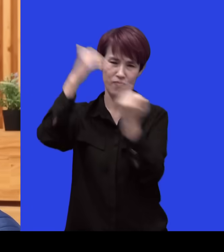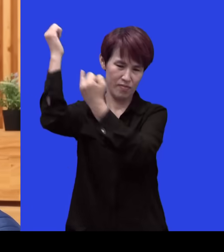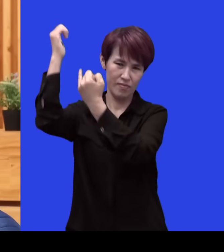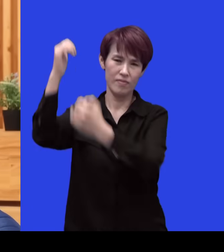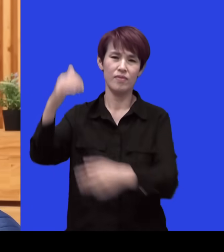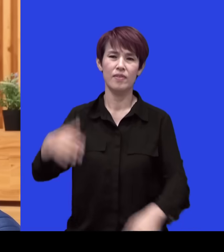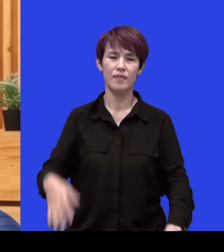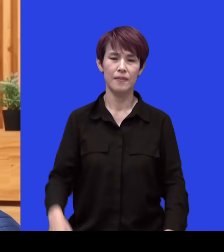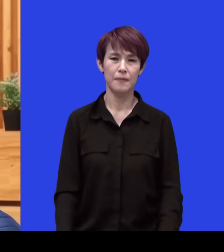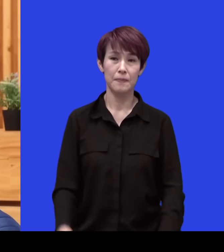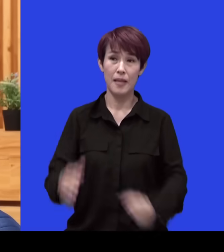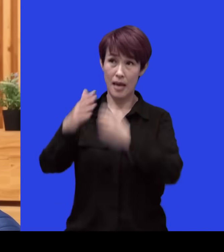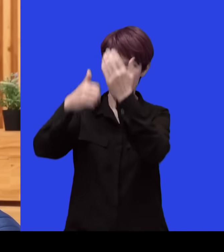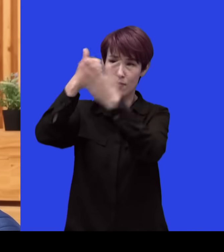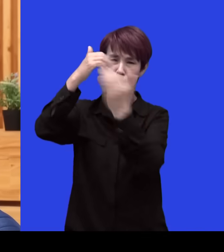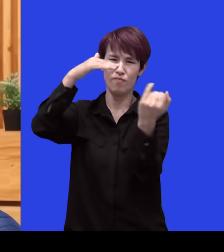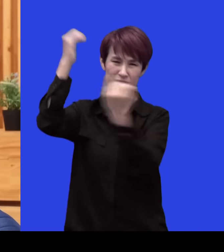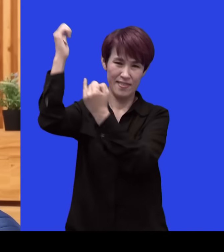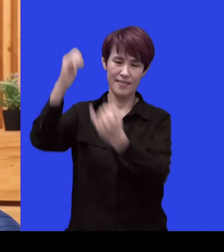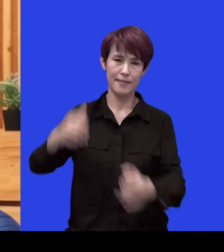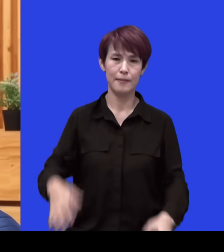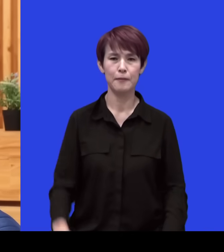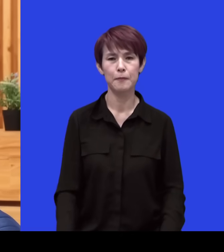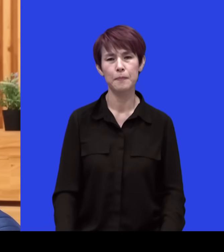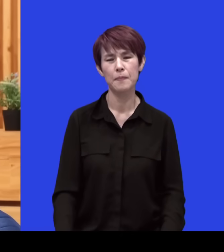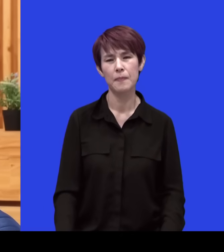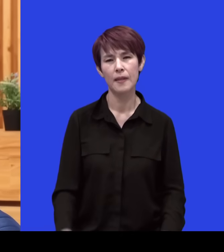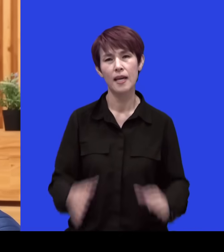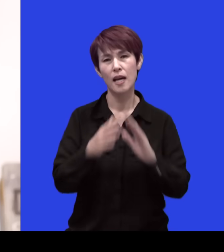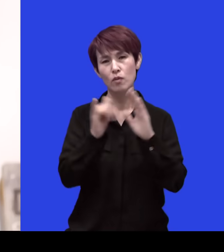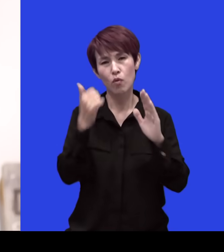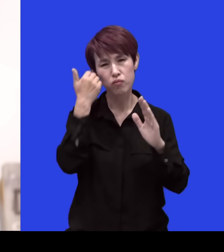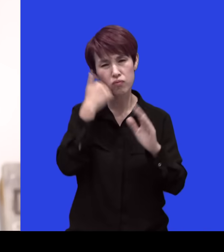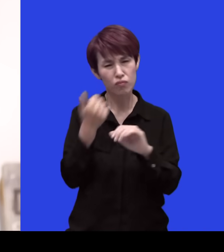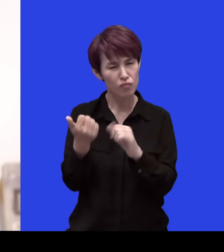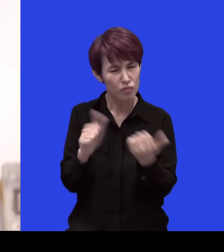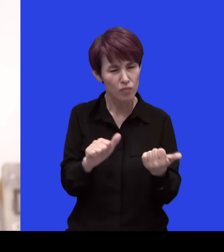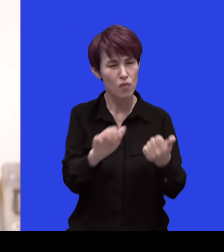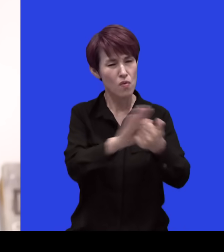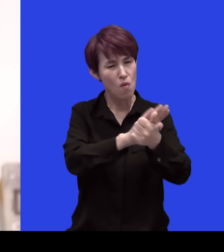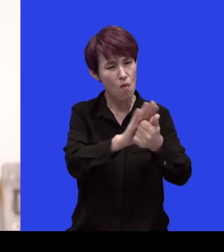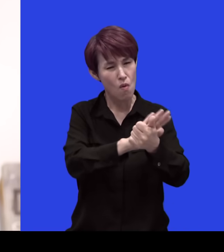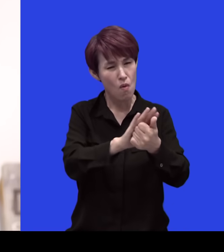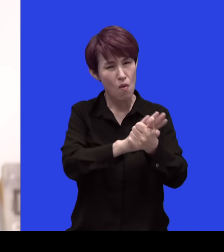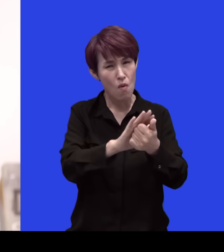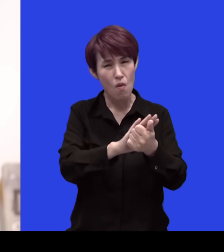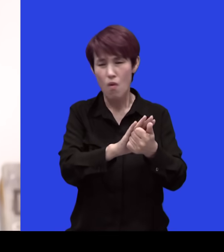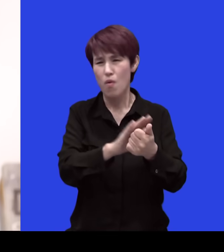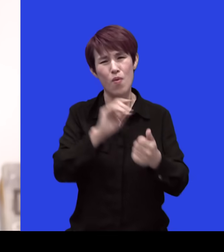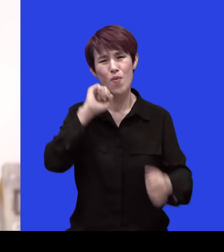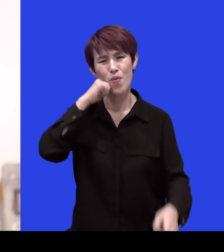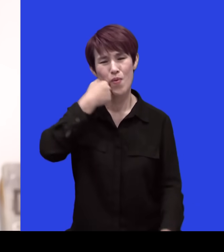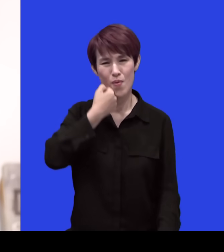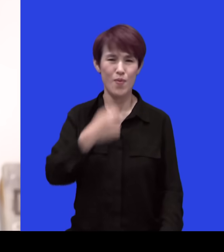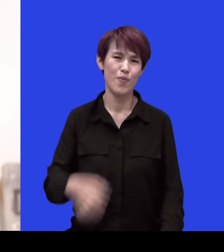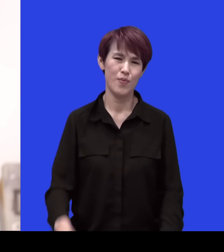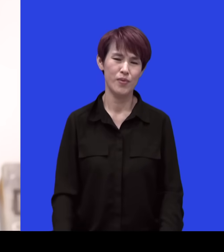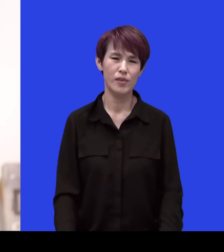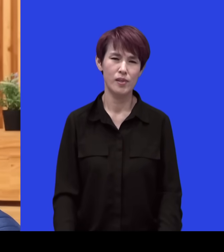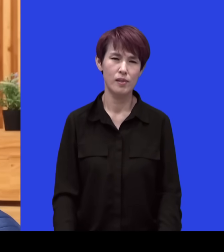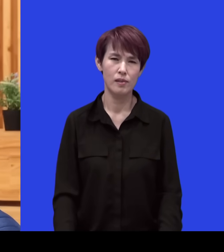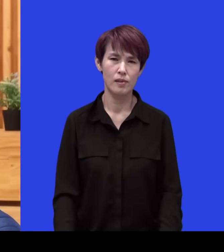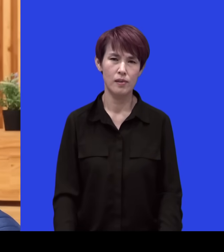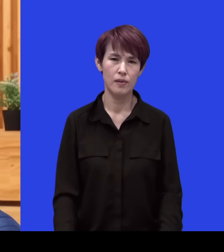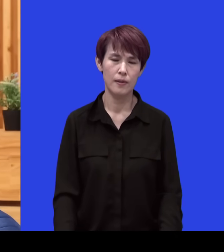이 가족을 잃거나 누구 사람을 잃게 되면 여러 가지 말로 그 사람을 위로하려고 위로가 하거든요. 안 돼요. 예, 그러니까 위로. 사실은 이런 얘기들도 저는